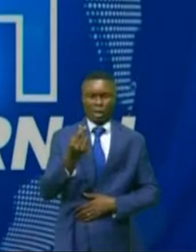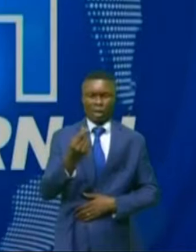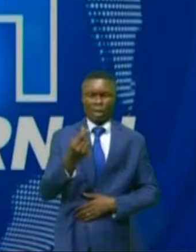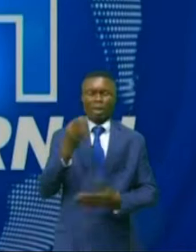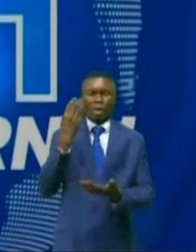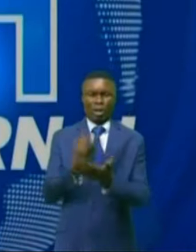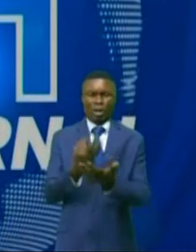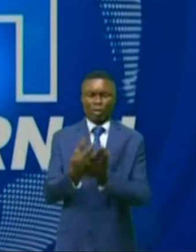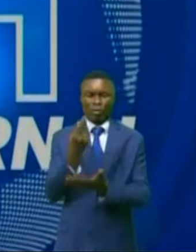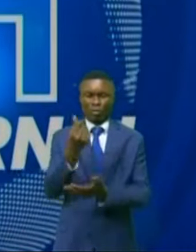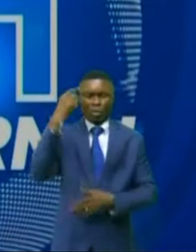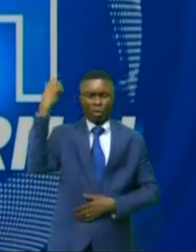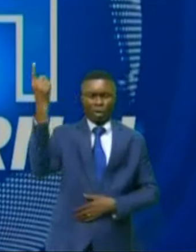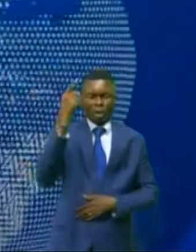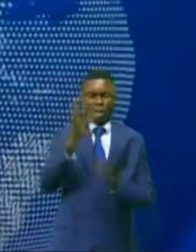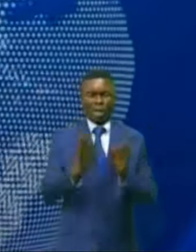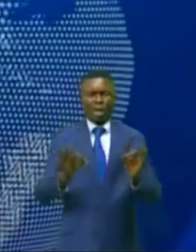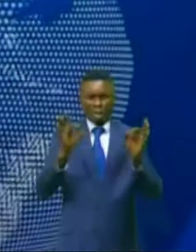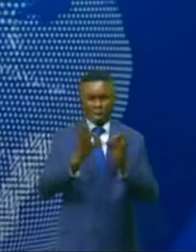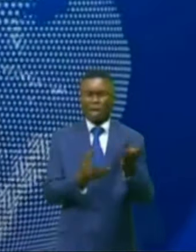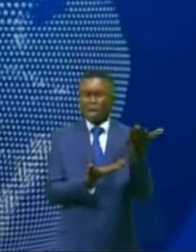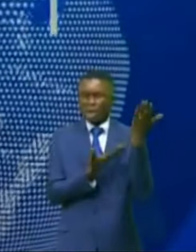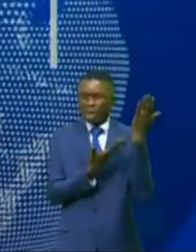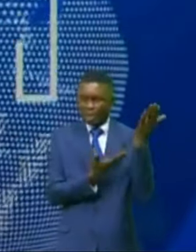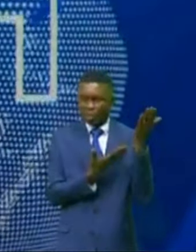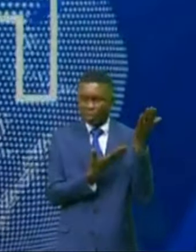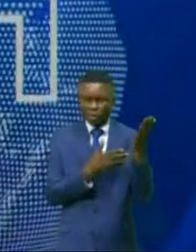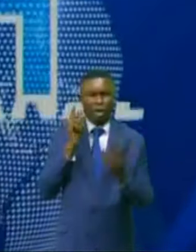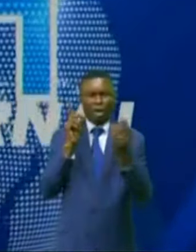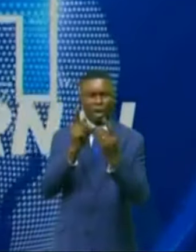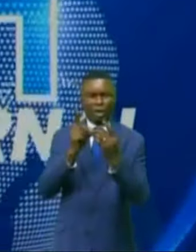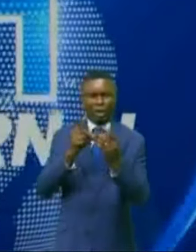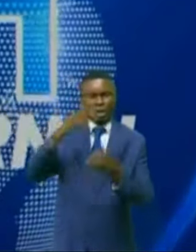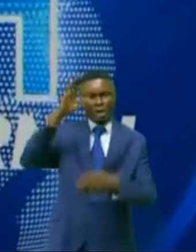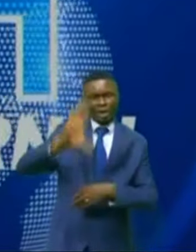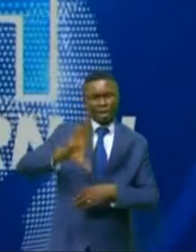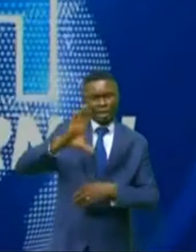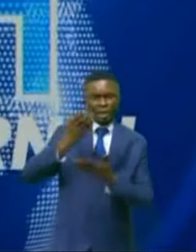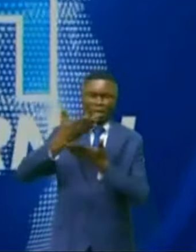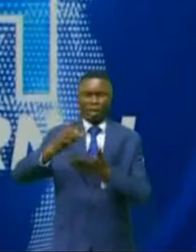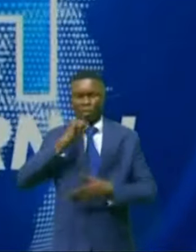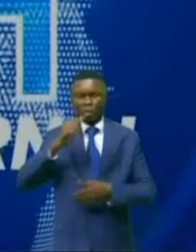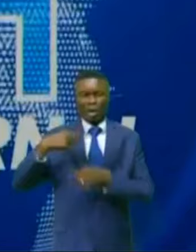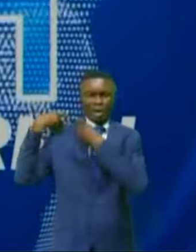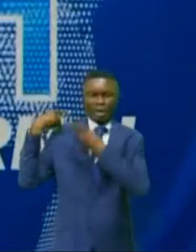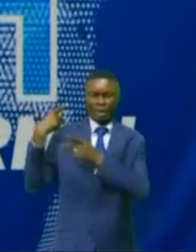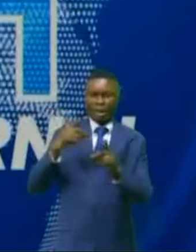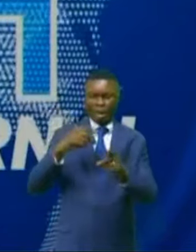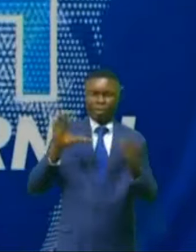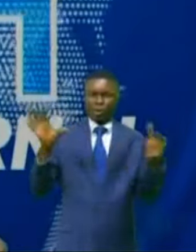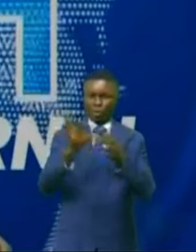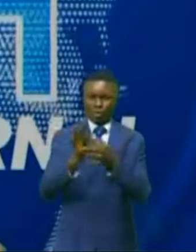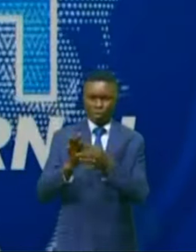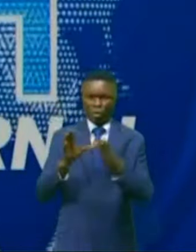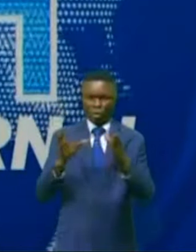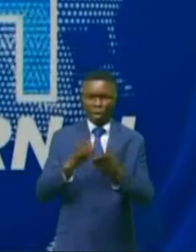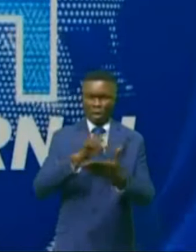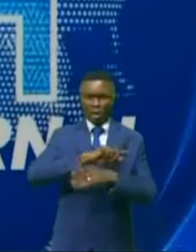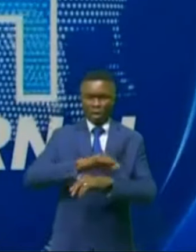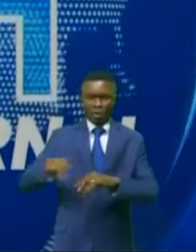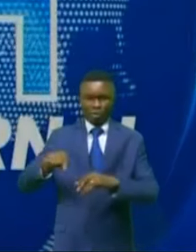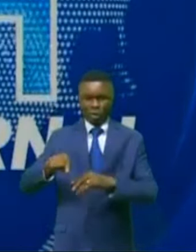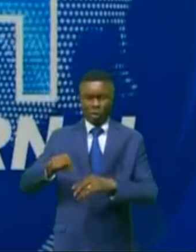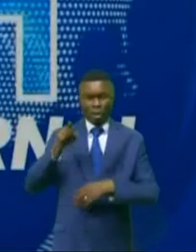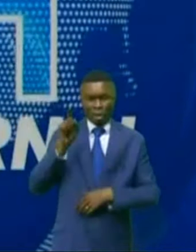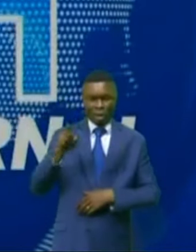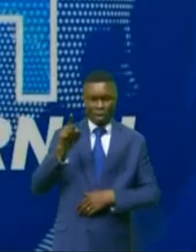international. Une étape importante alors qu'il n'avait jamais franchi la cinquième. Vu depuis le début de sa collaboration avec les institutions de Bretton